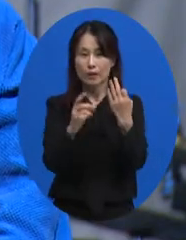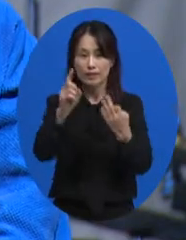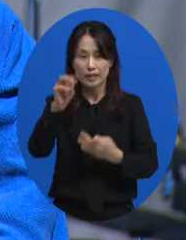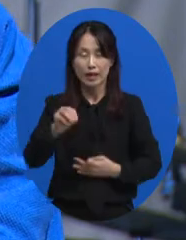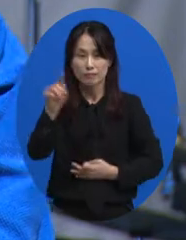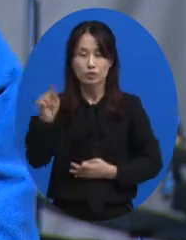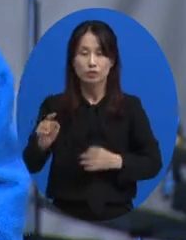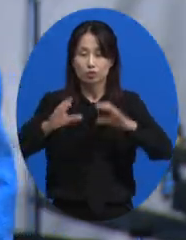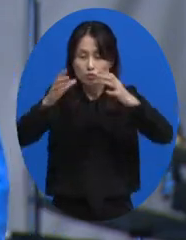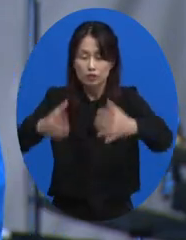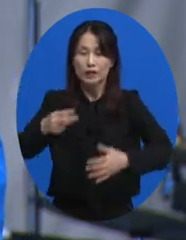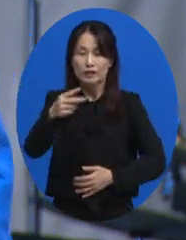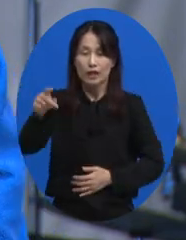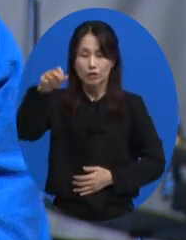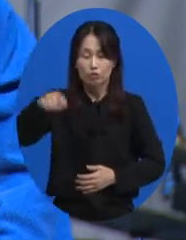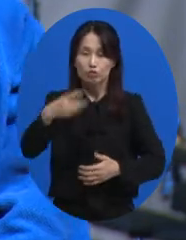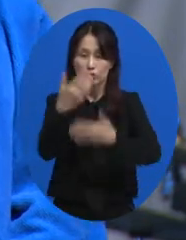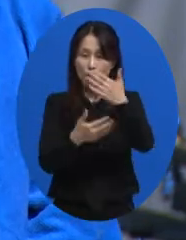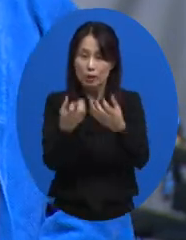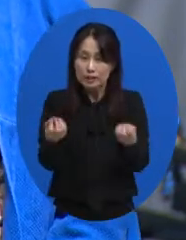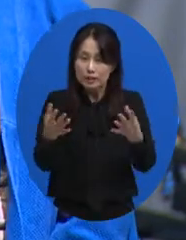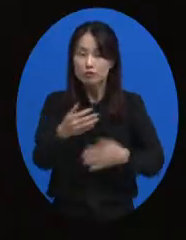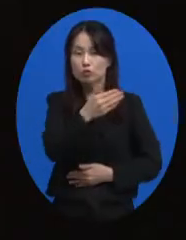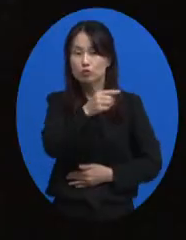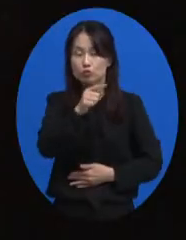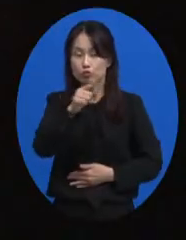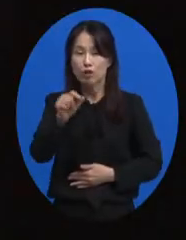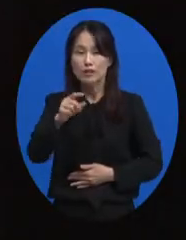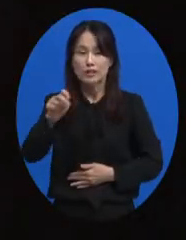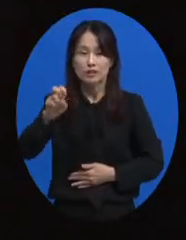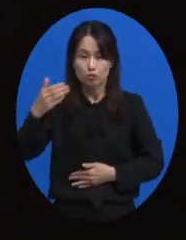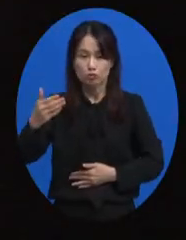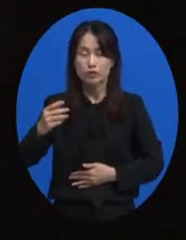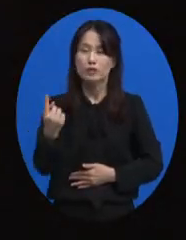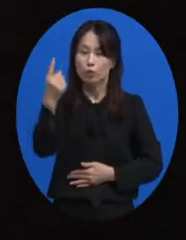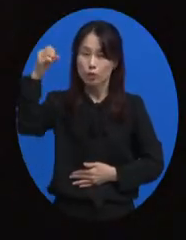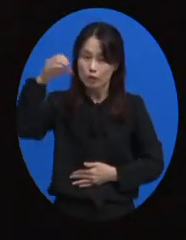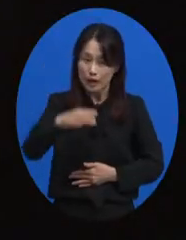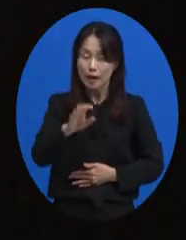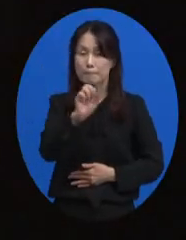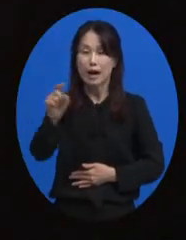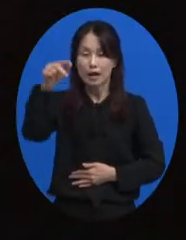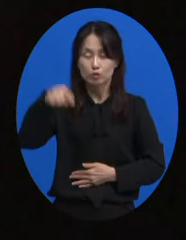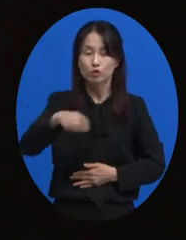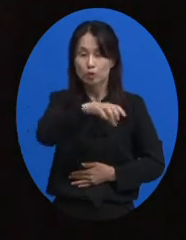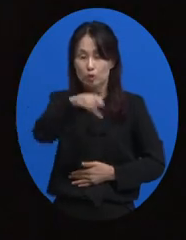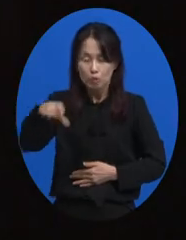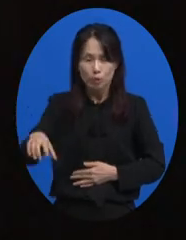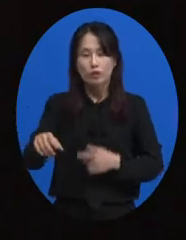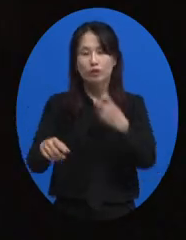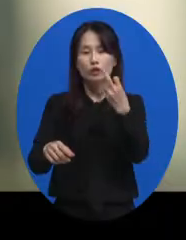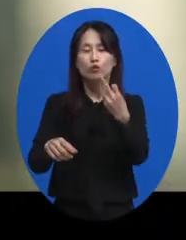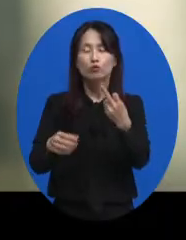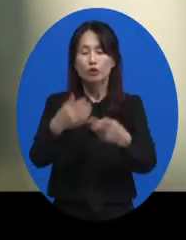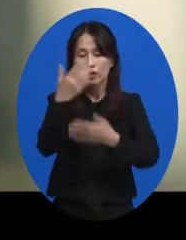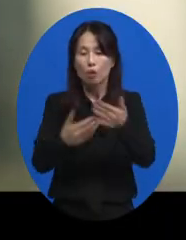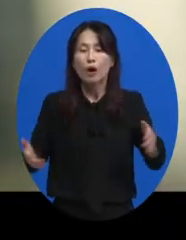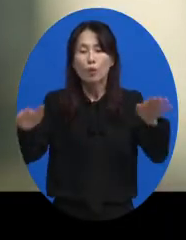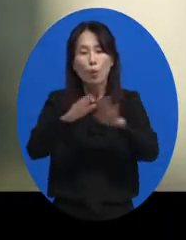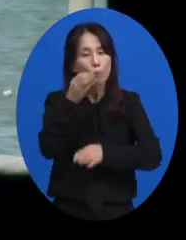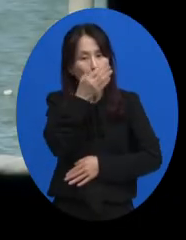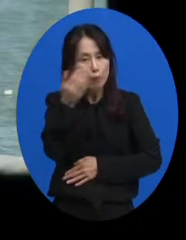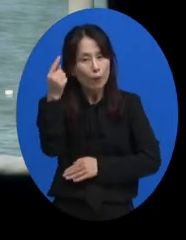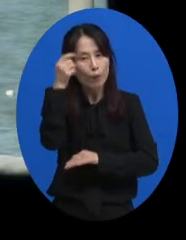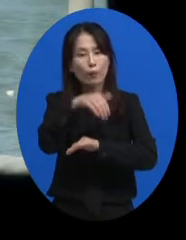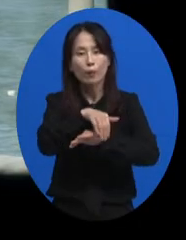제14회 DMZ 국제 다큐멘터리 영화제는 9월 29일까지 경기도 고양시 및 파주시 일대 총 12개